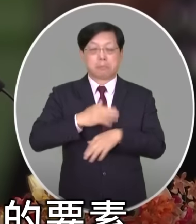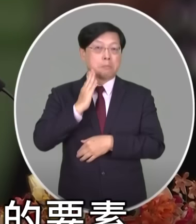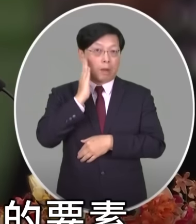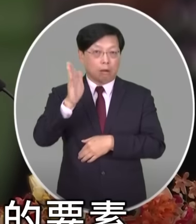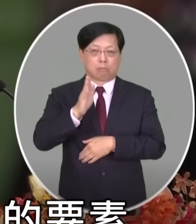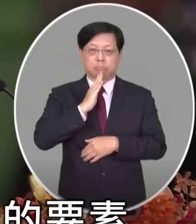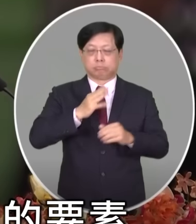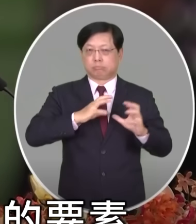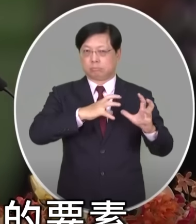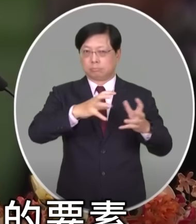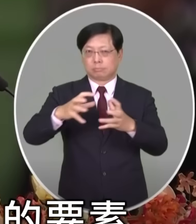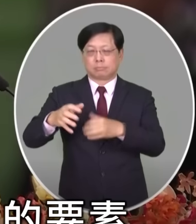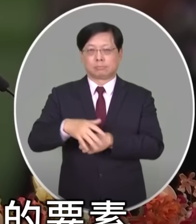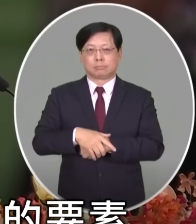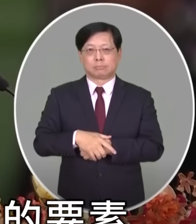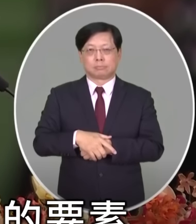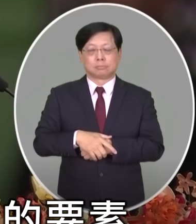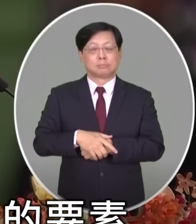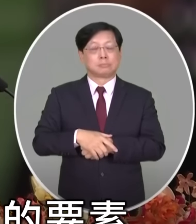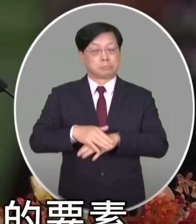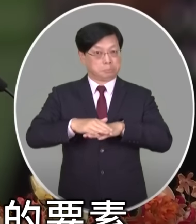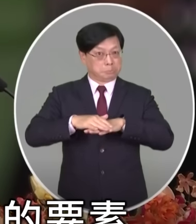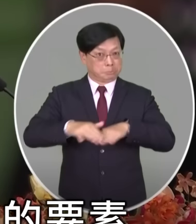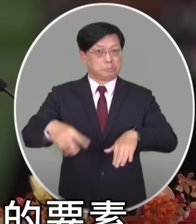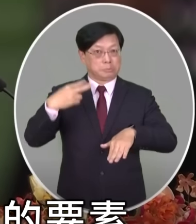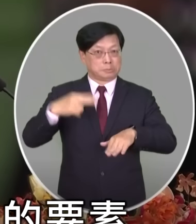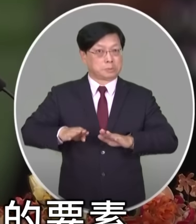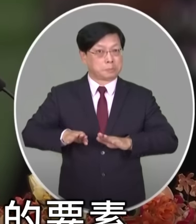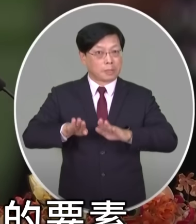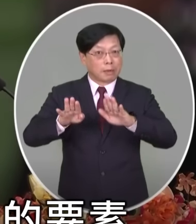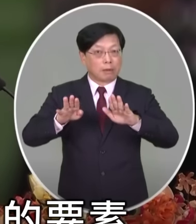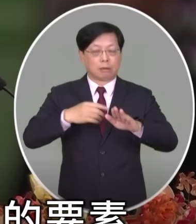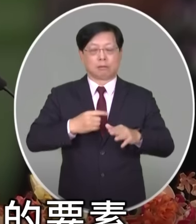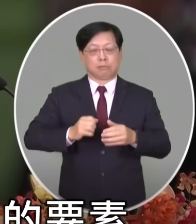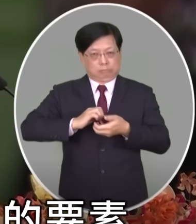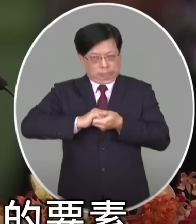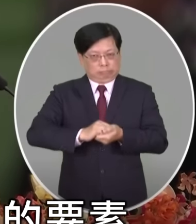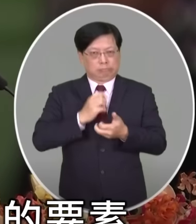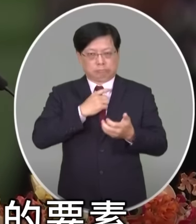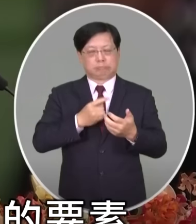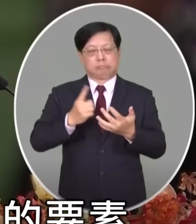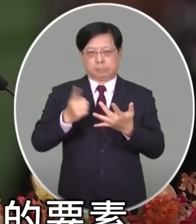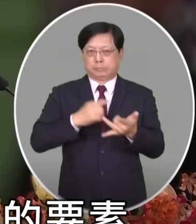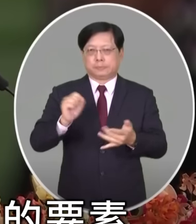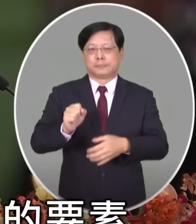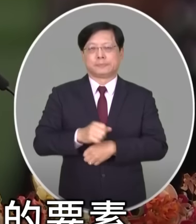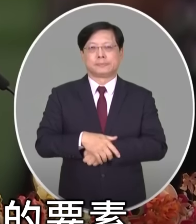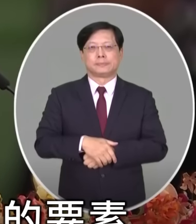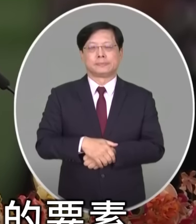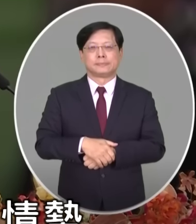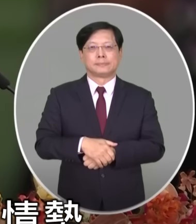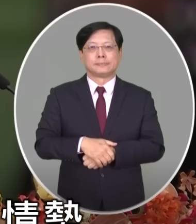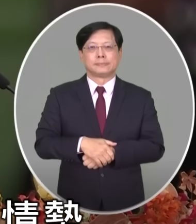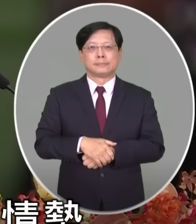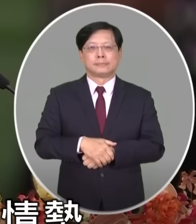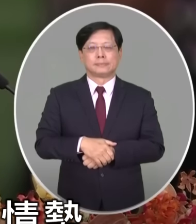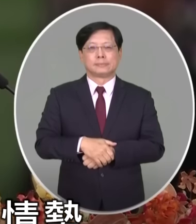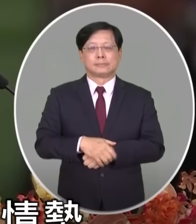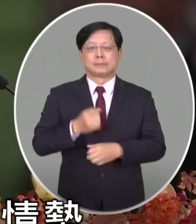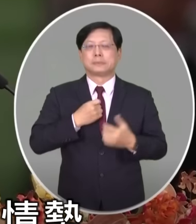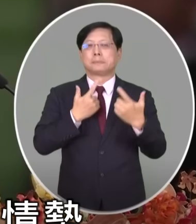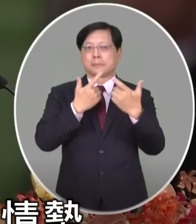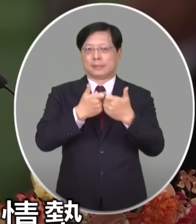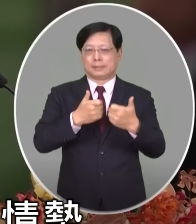界安全与繁荣不可或缺的要素。为了因